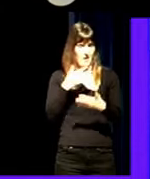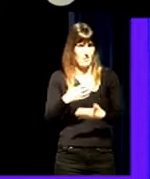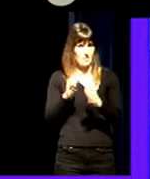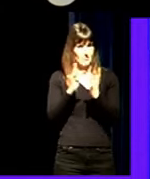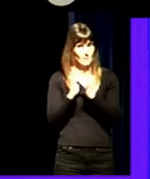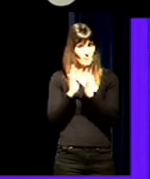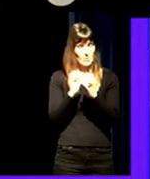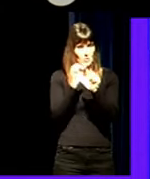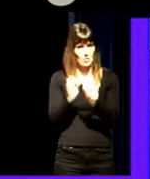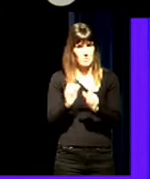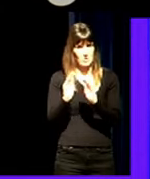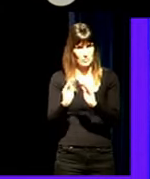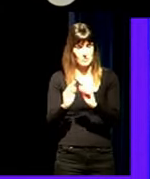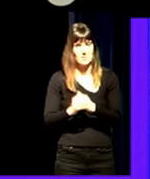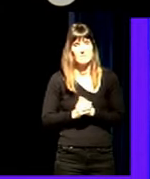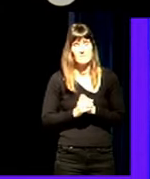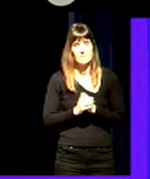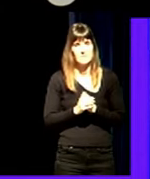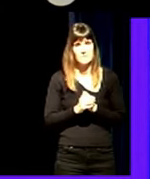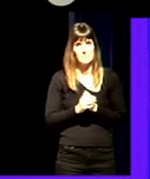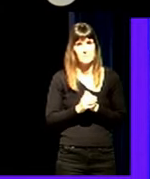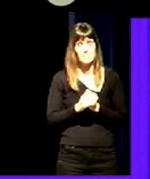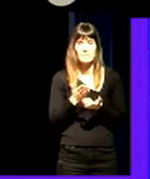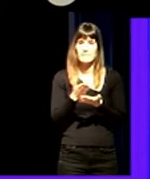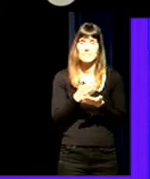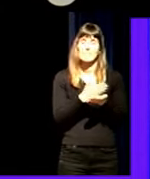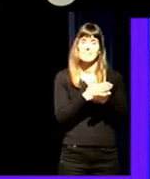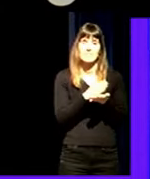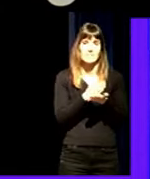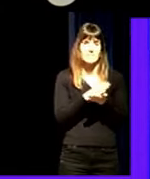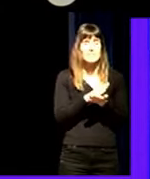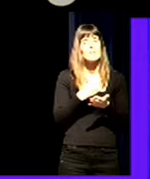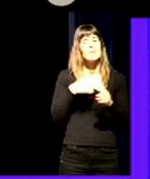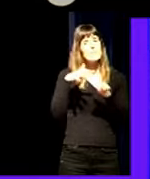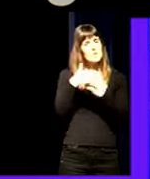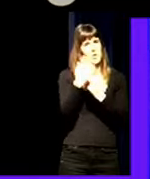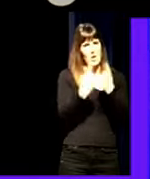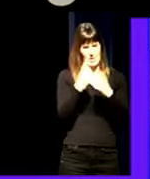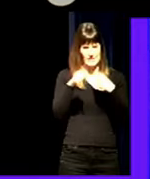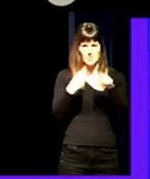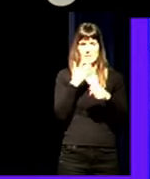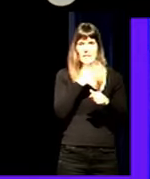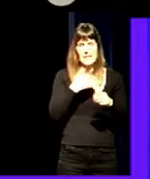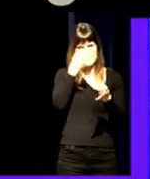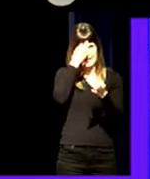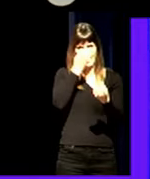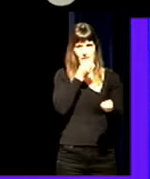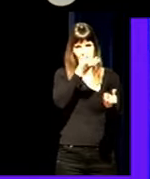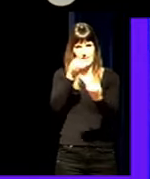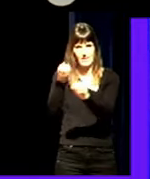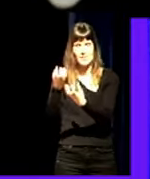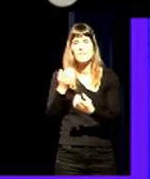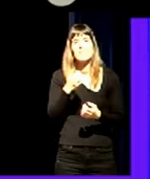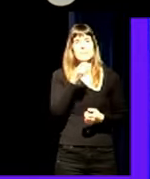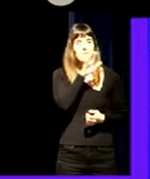da oso, ba, izan ditut kasuak, eta igual, nahi bat oso berbero komentatzea, igual hamar urteko ume batzuk,